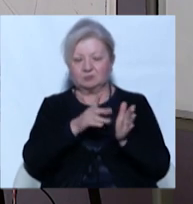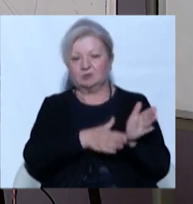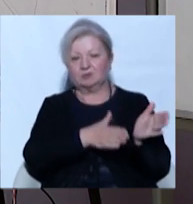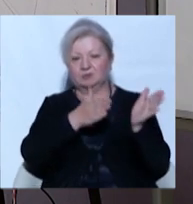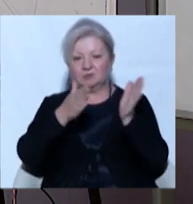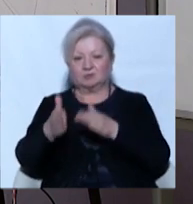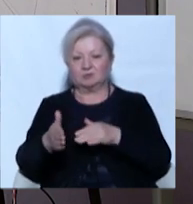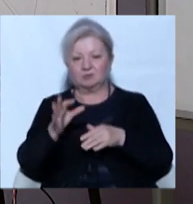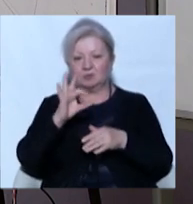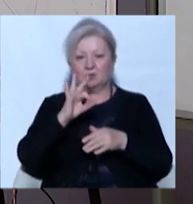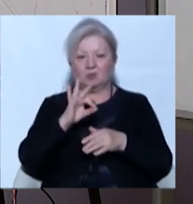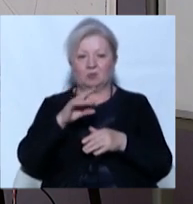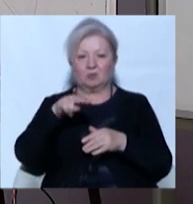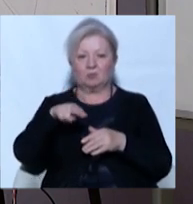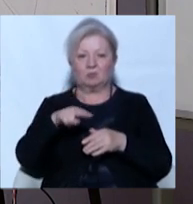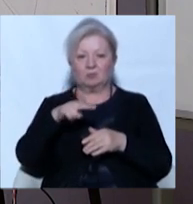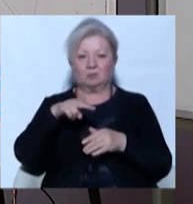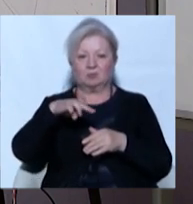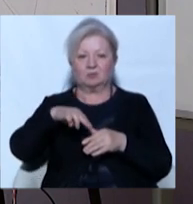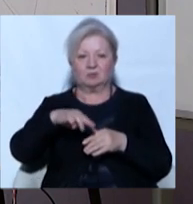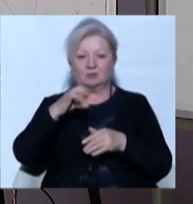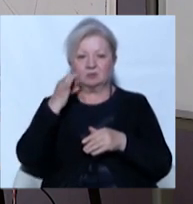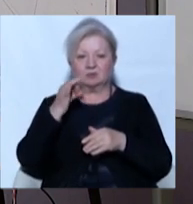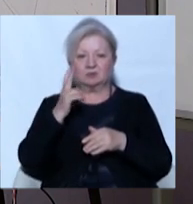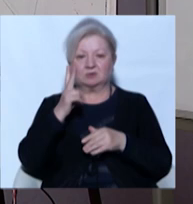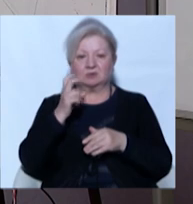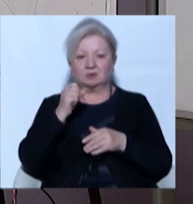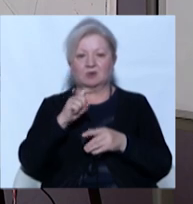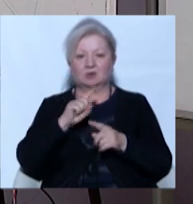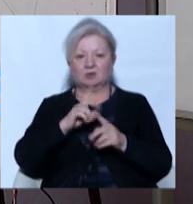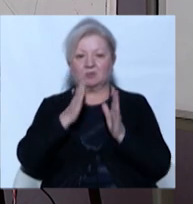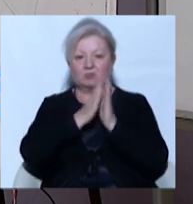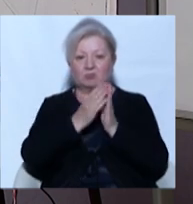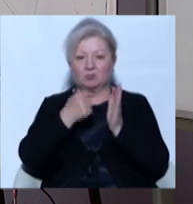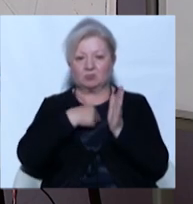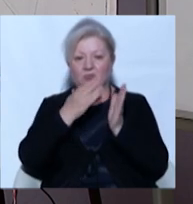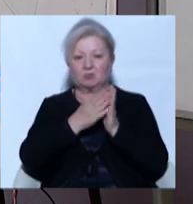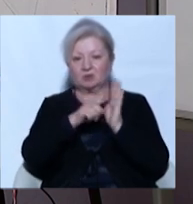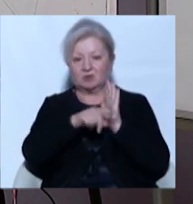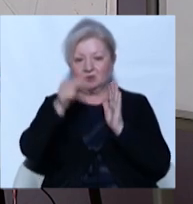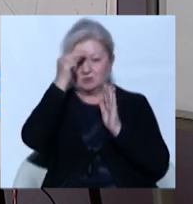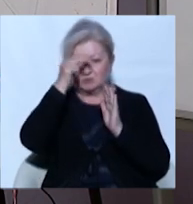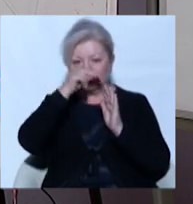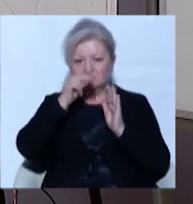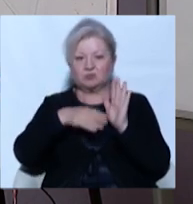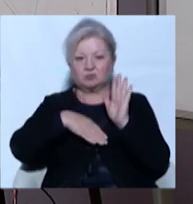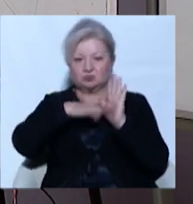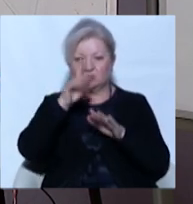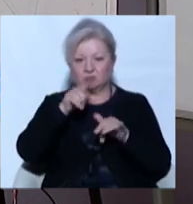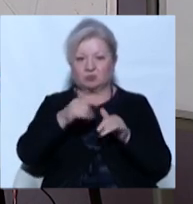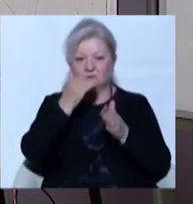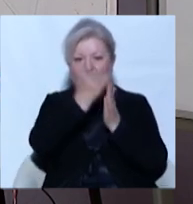გადავდივართ ოპტიკაზე. რაკი მთხოვეს, რომ ახლა გადიან ოპტიკას და ჯობია, რომ ჩვენი